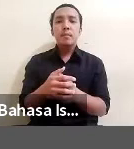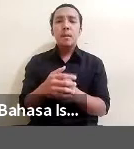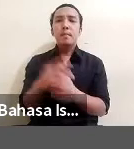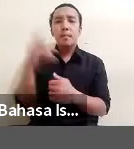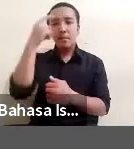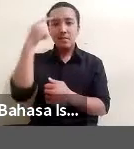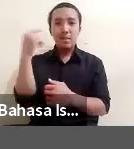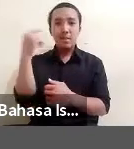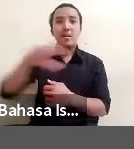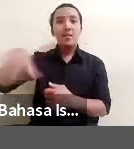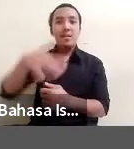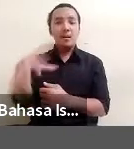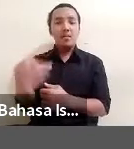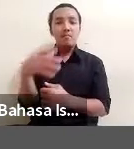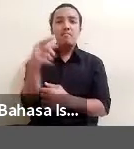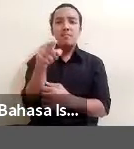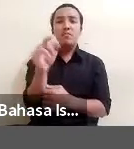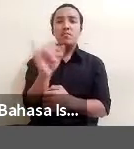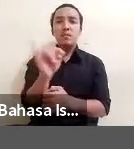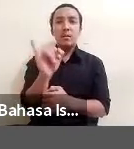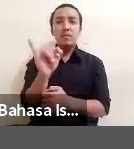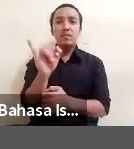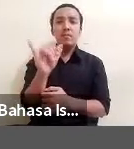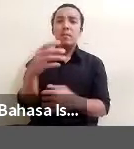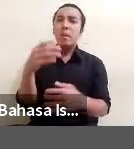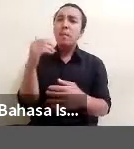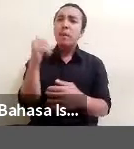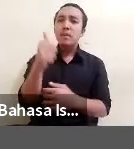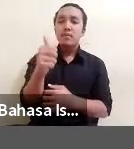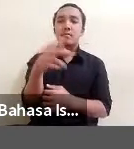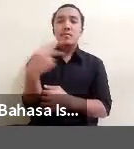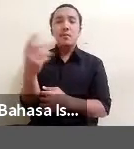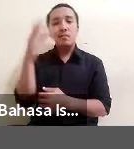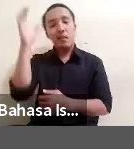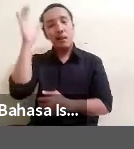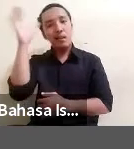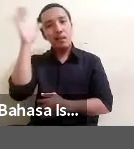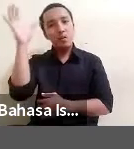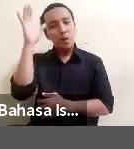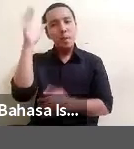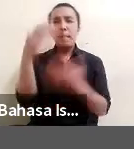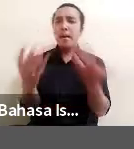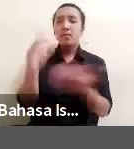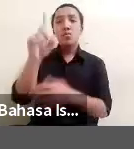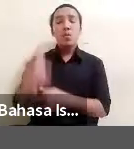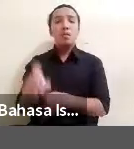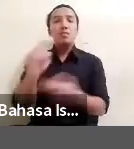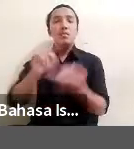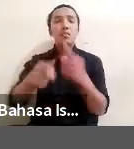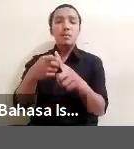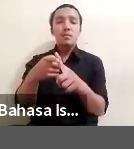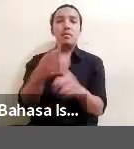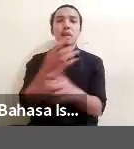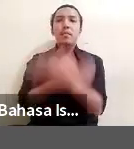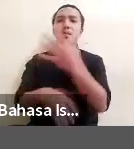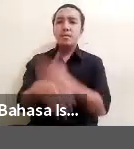yang kita butuhkan, kita tidak tahu apa kebutuhan teman-teman disabilitas, kita tidak tahu berapa data disabilitas, kita tidak